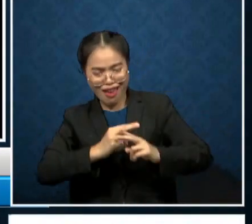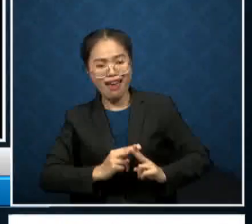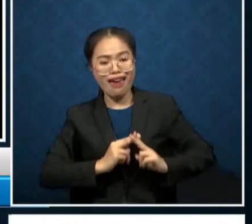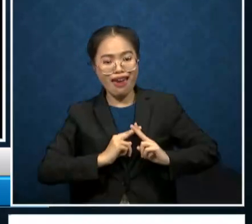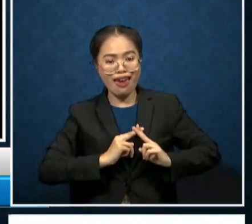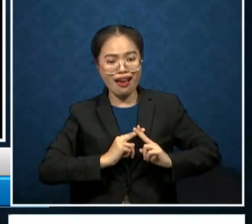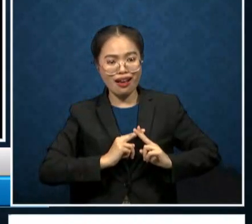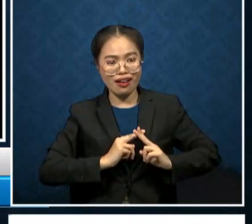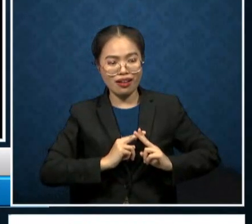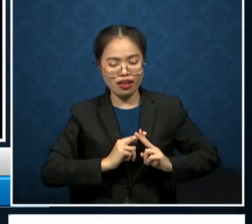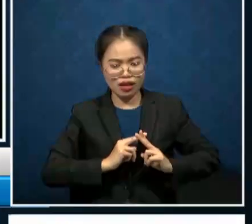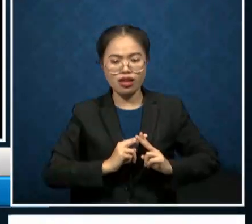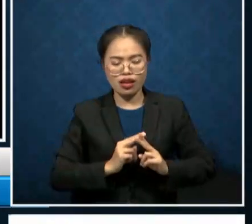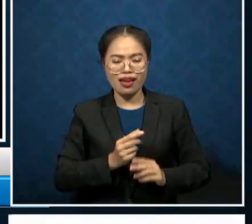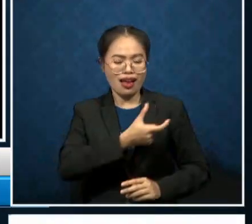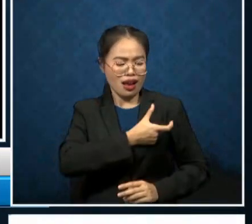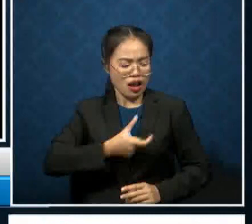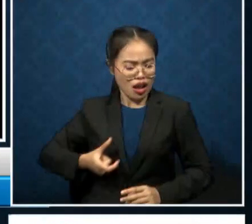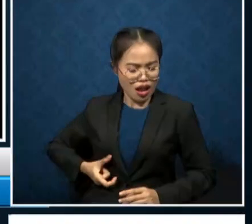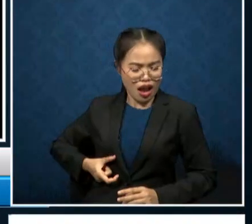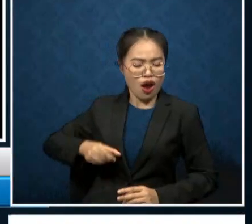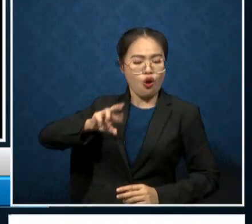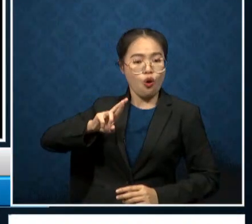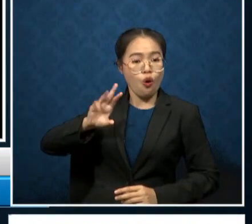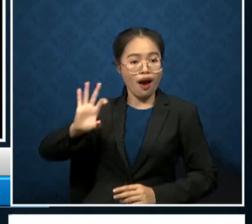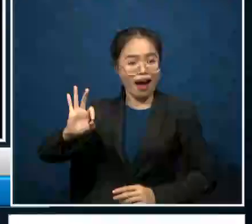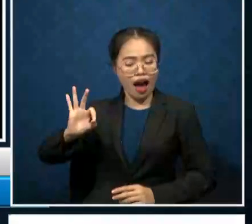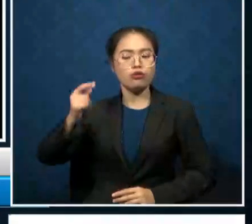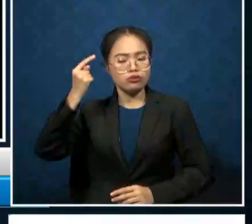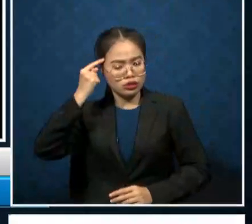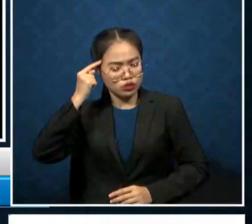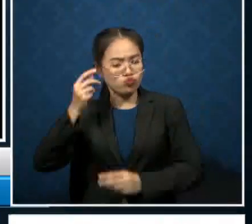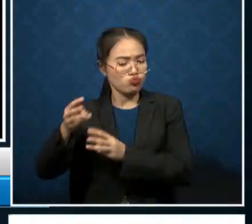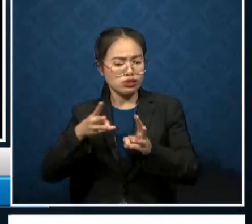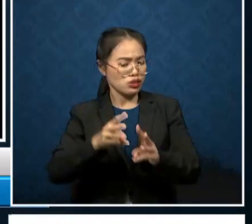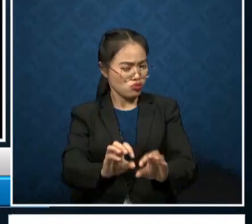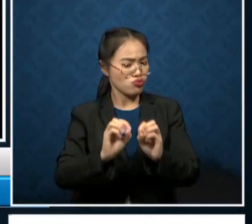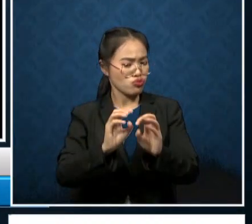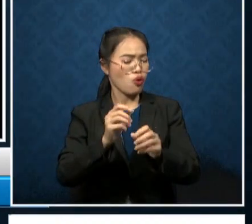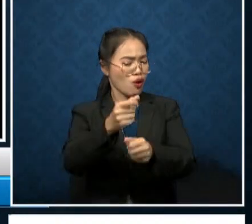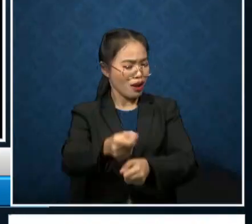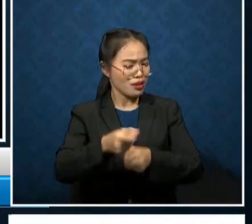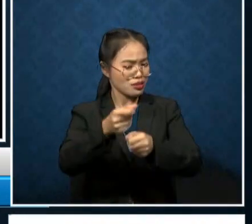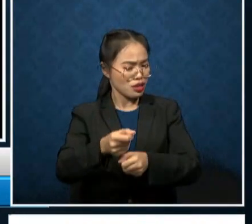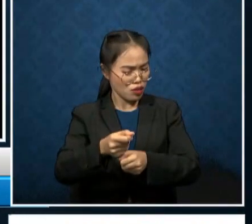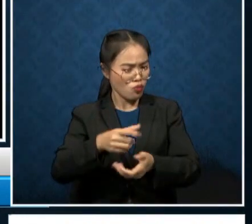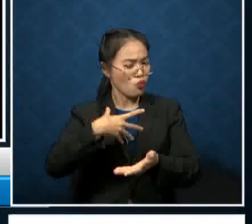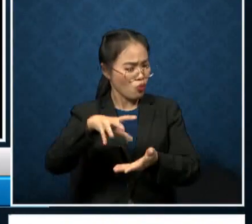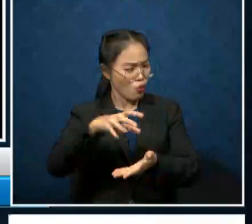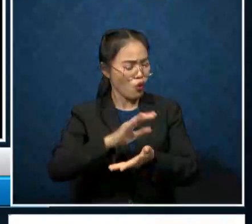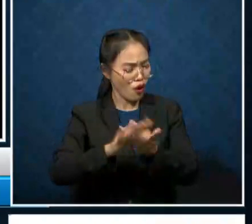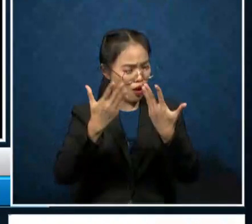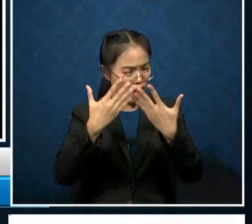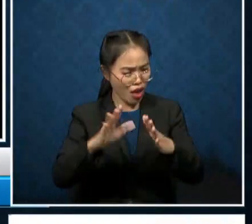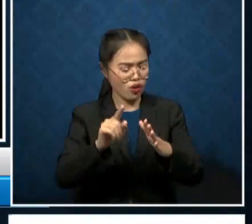แนวทางไปแล้วที่ทำให้อยู่อยู่ได้นะครับจะจะทำการเกษตรรูปแบบไหนก็ตามนะครับจะทำให้กลุ่มอยู่ได้มั่นคงก็ต่อ